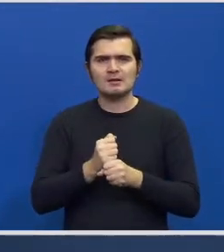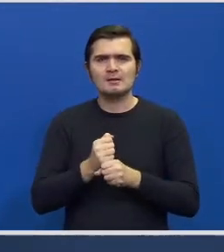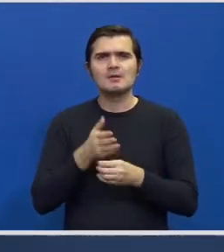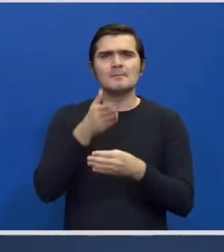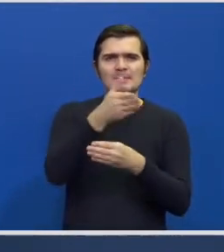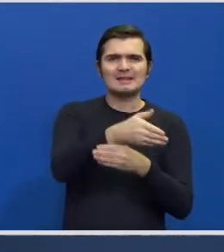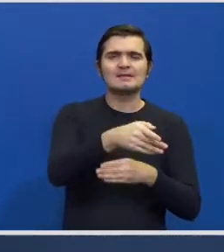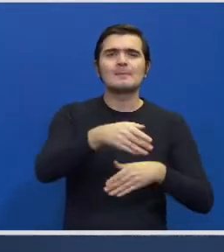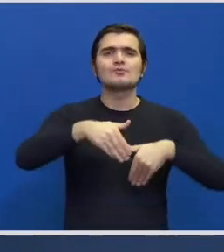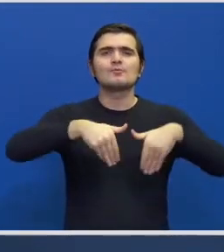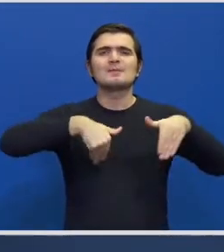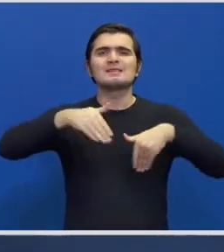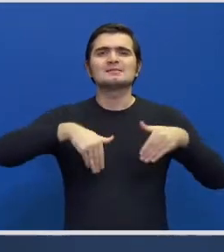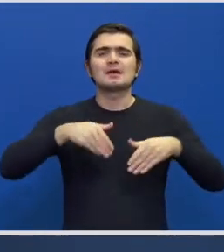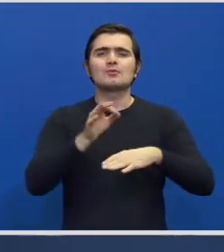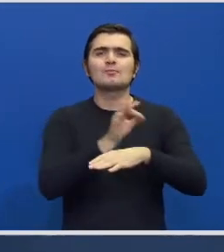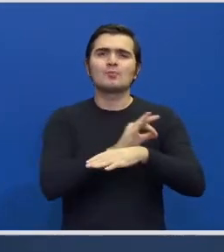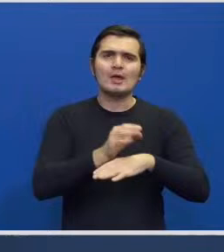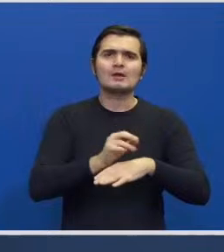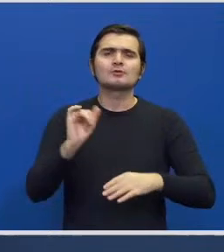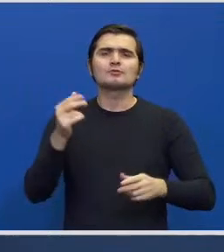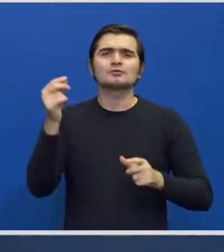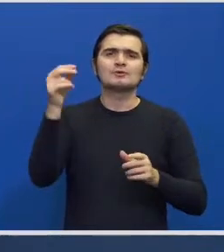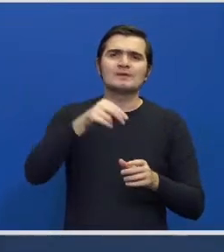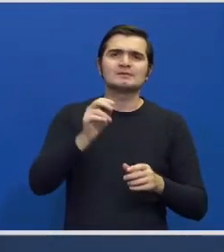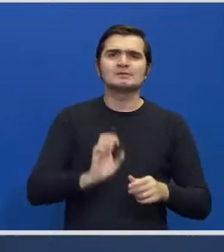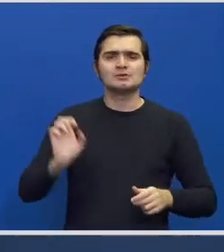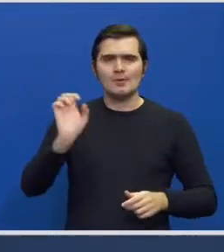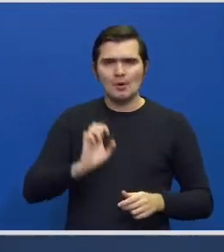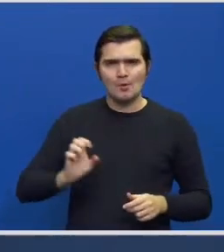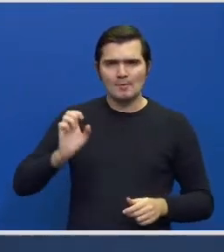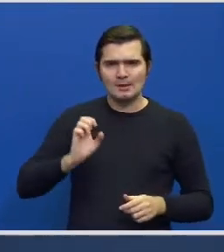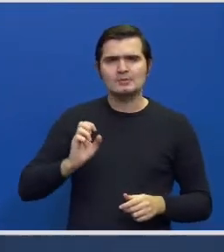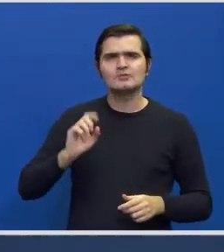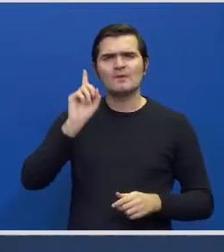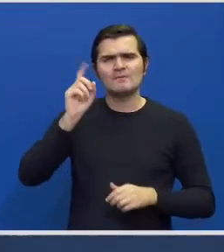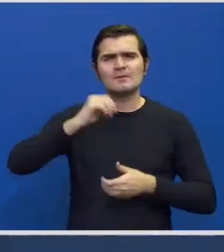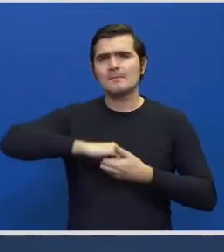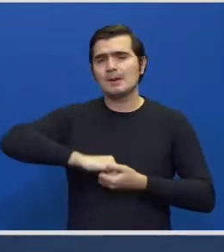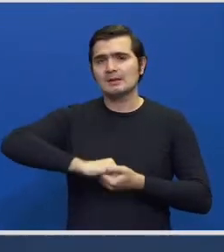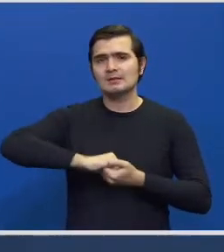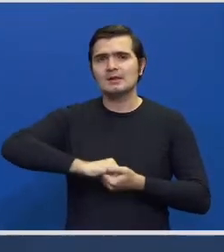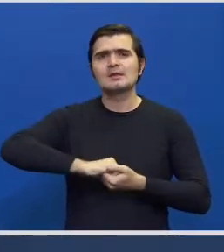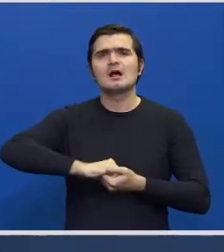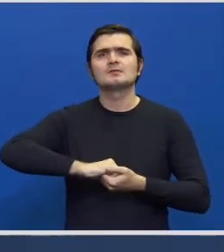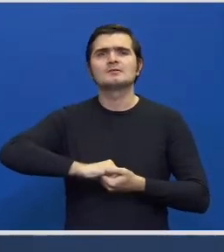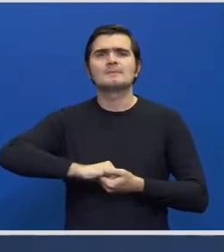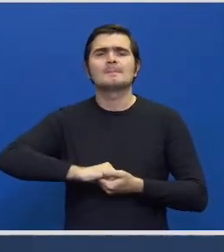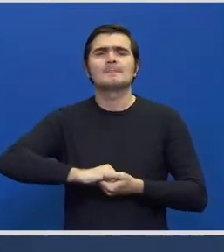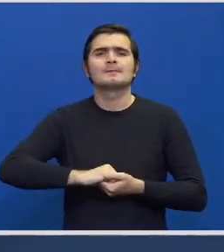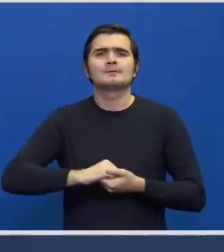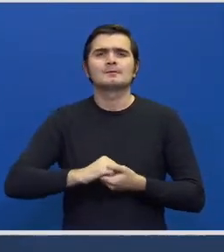prin intermediul Ministerului Investițiilor și Proiectelor Europene în